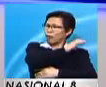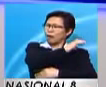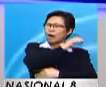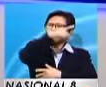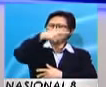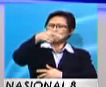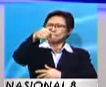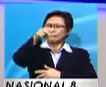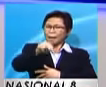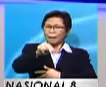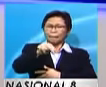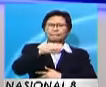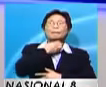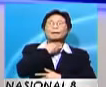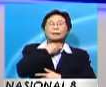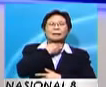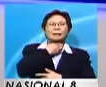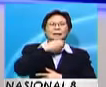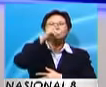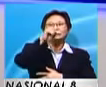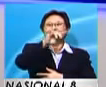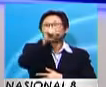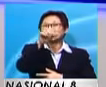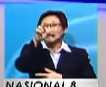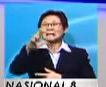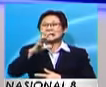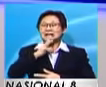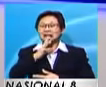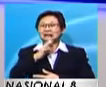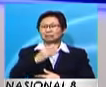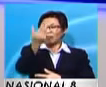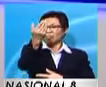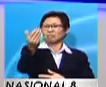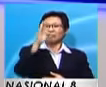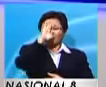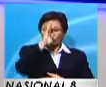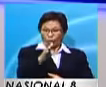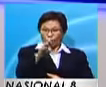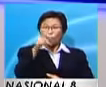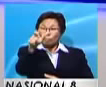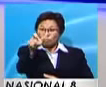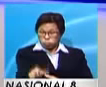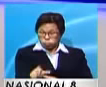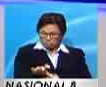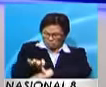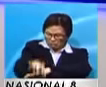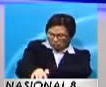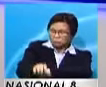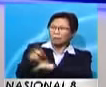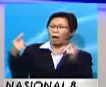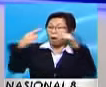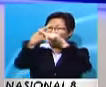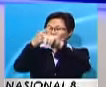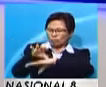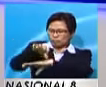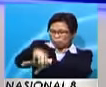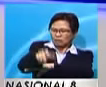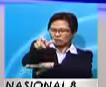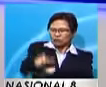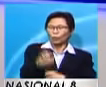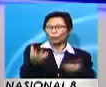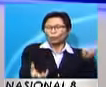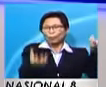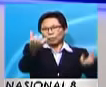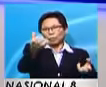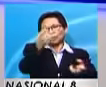amanah negara perak Datuk Sri Muhammad Nizar zamaludin ia mendakwa masthuro dipaksa amno menjadi calon BN pagi